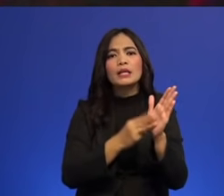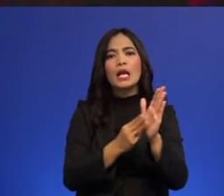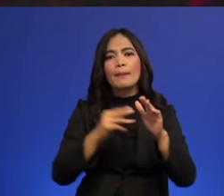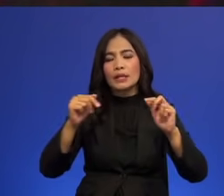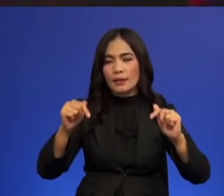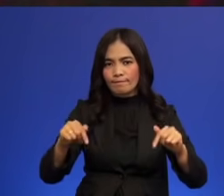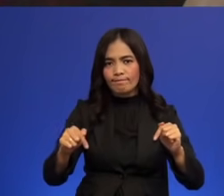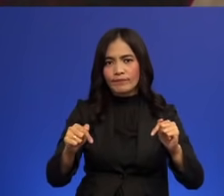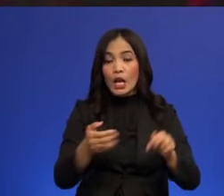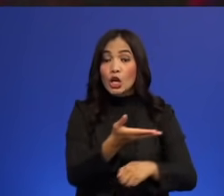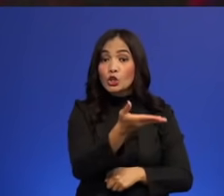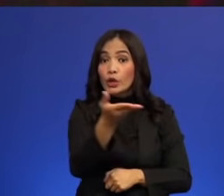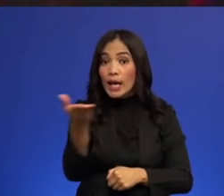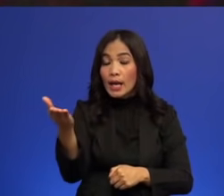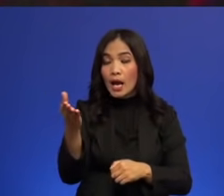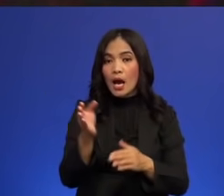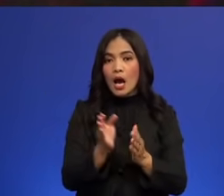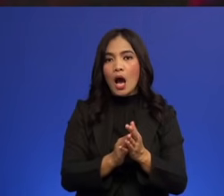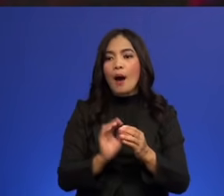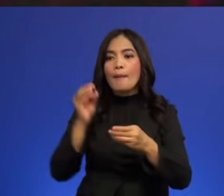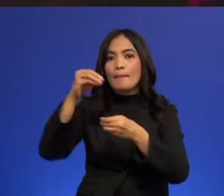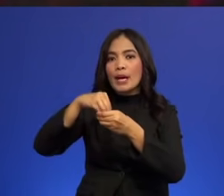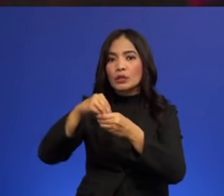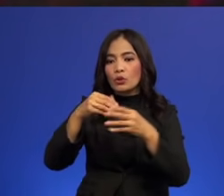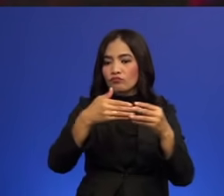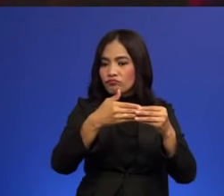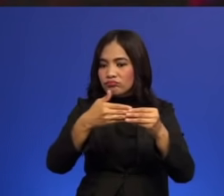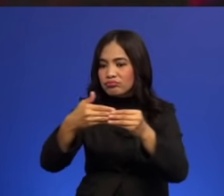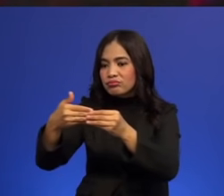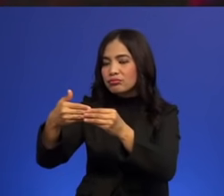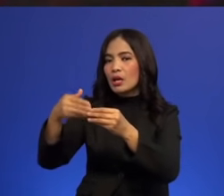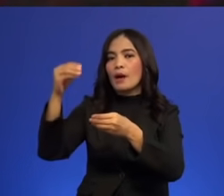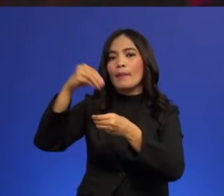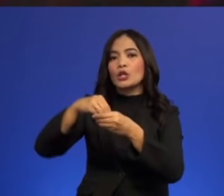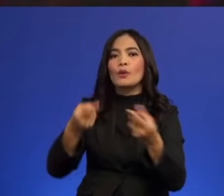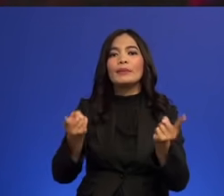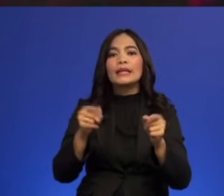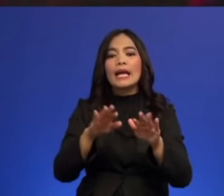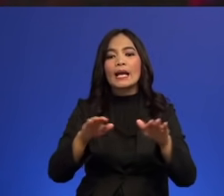itu, saudara terbimbing untuk menjadi anak-anak Allah yang berkenan.